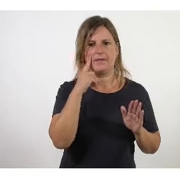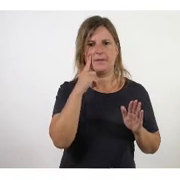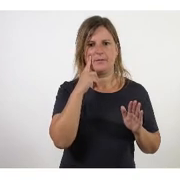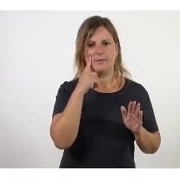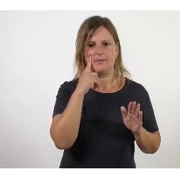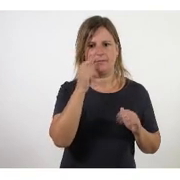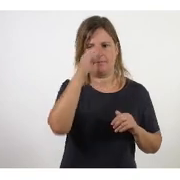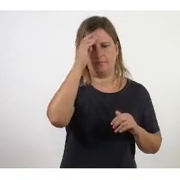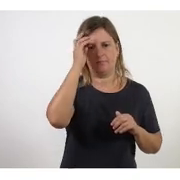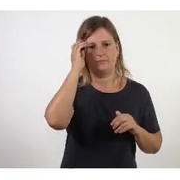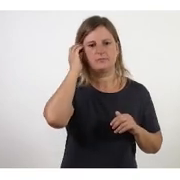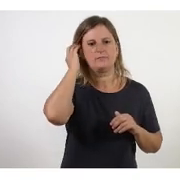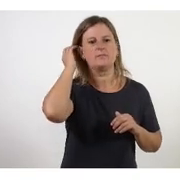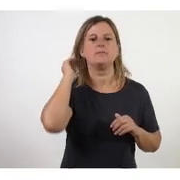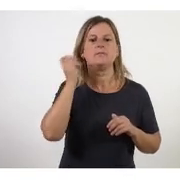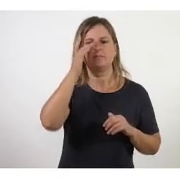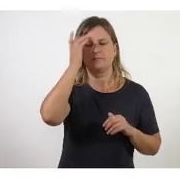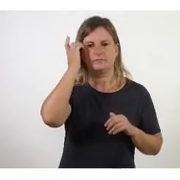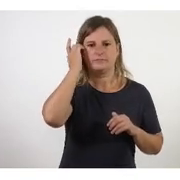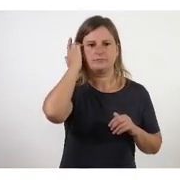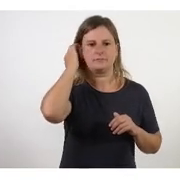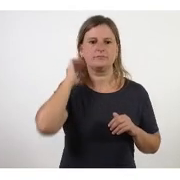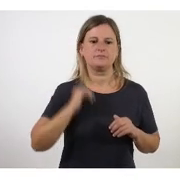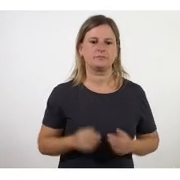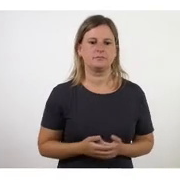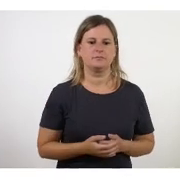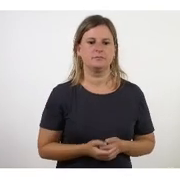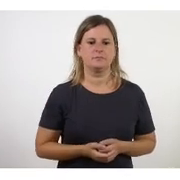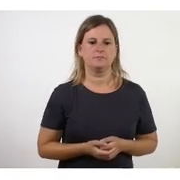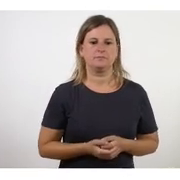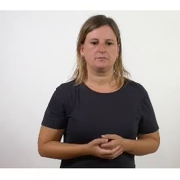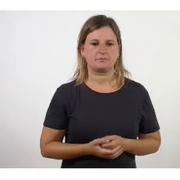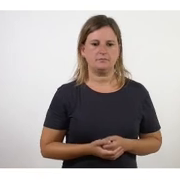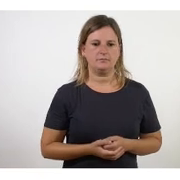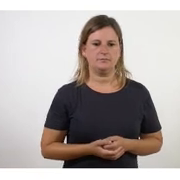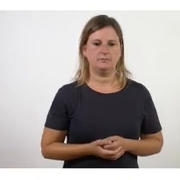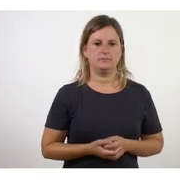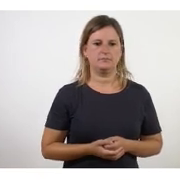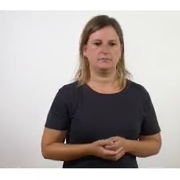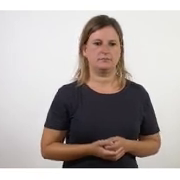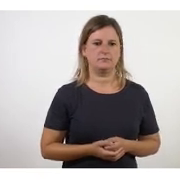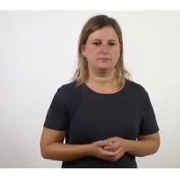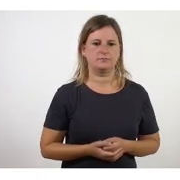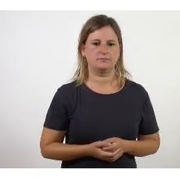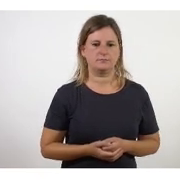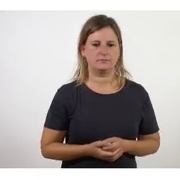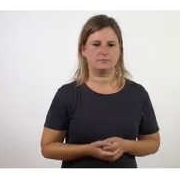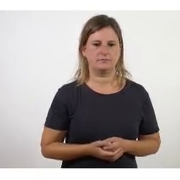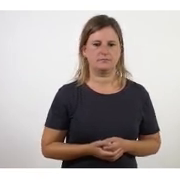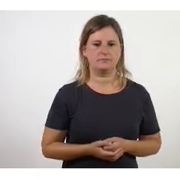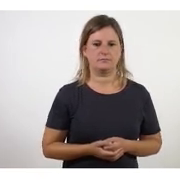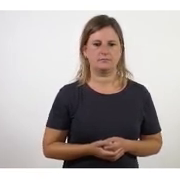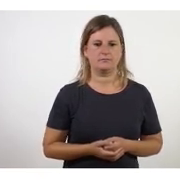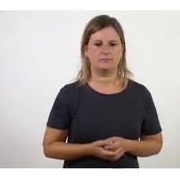mira, a veure, tornem aquí. Aquí no hi ha molt moviment, però bueno, és igual, aquí